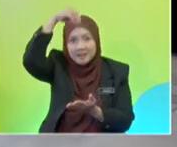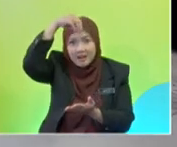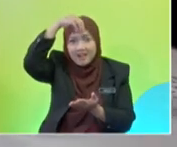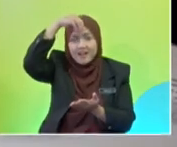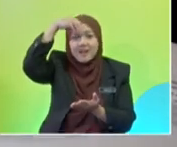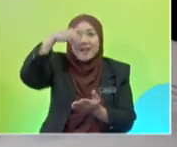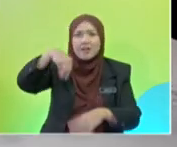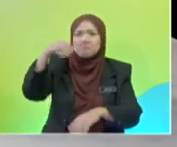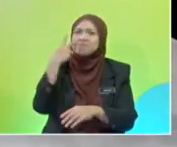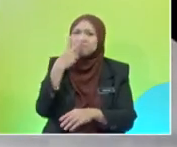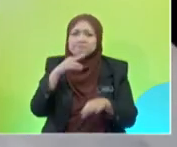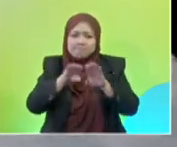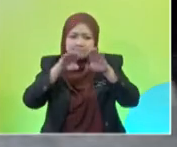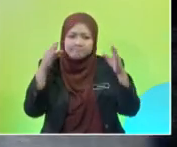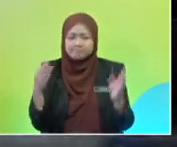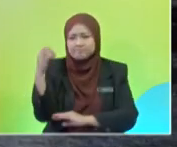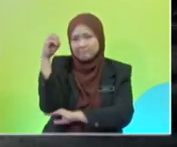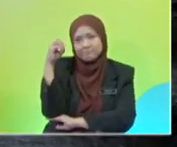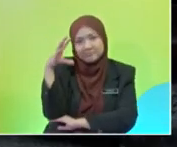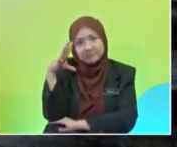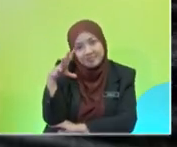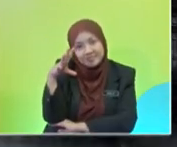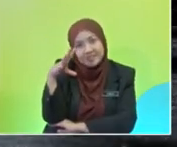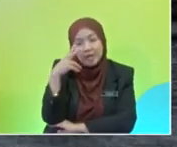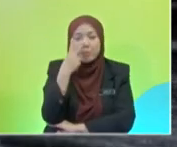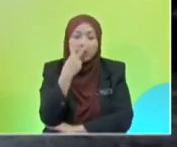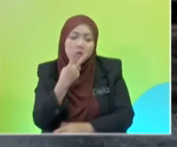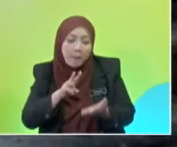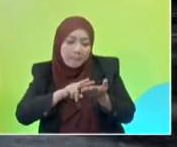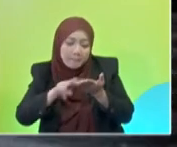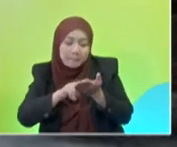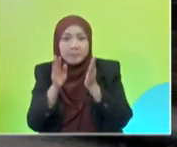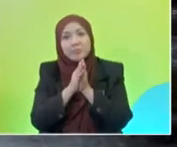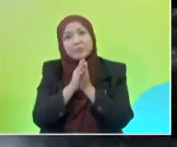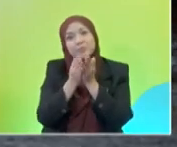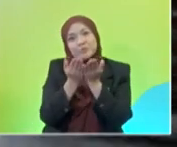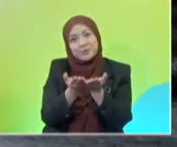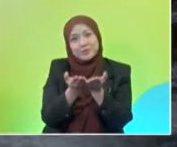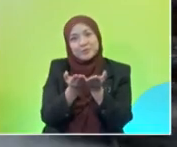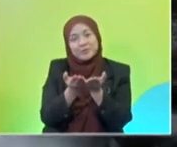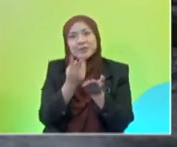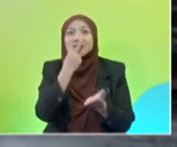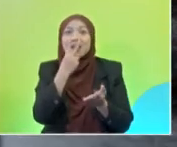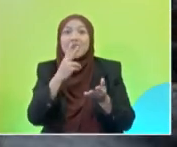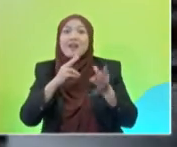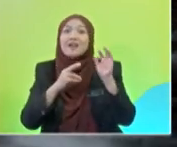boleh menggunakan lampu belajar diteram juga pada buku nomor 3 ini lampu hapus